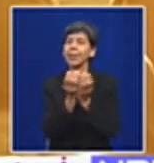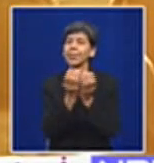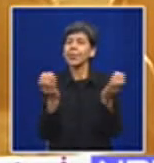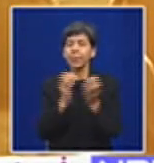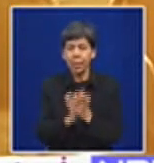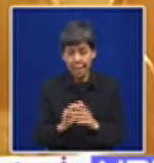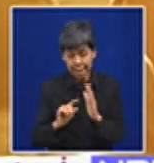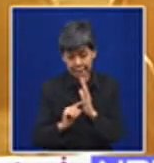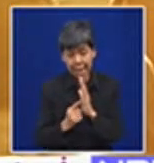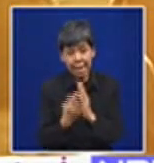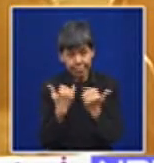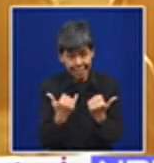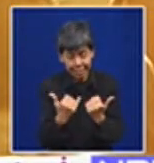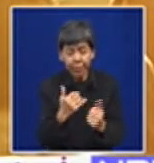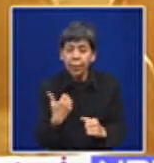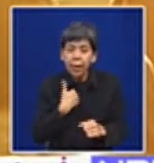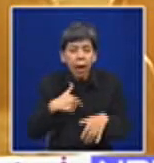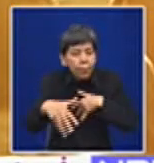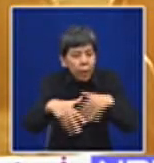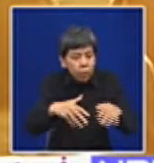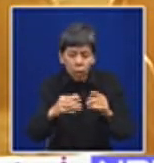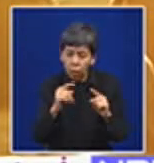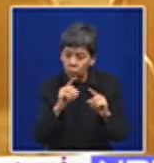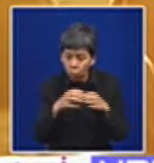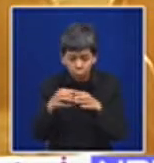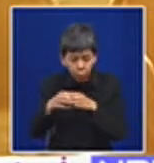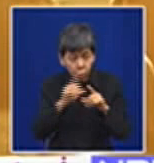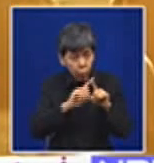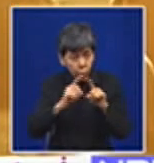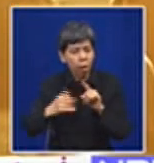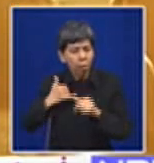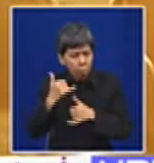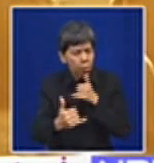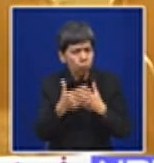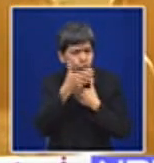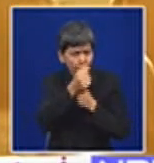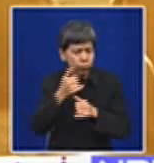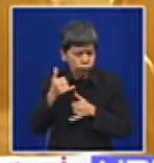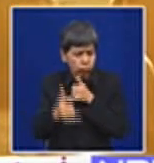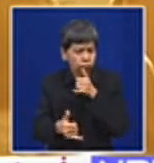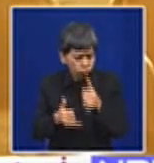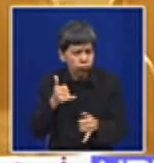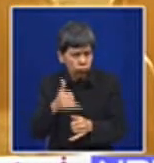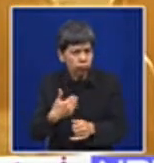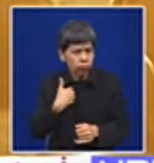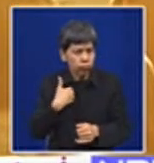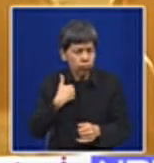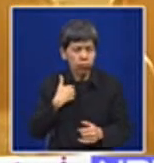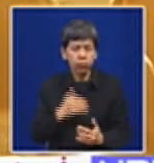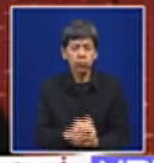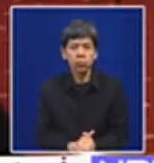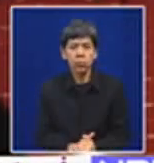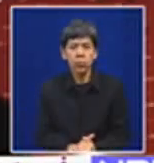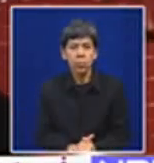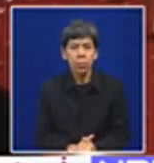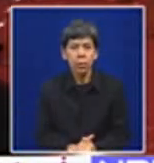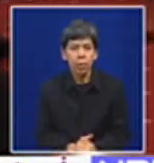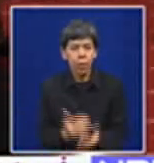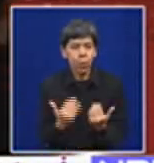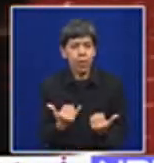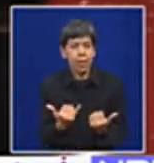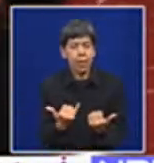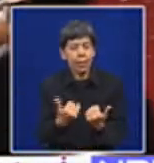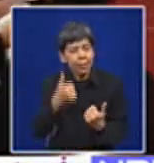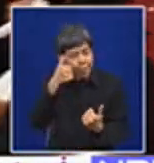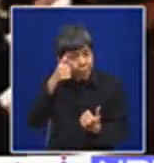ค่ะโดยเริ่มขึ้นแล้วซึ่งมีประชาชนจากทุกภาคส่วนนะคะได้ให้ความสนใจเข้าร่วมกันอย่างคับคั่งค่ะวันนี้เป็น